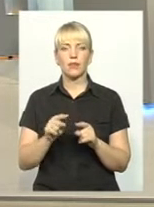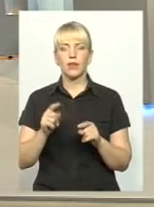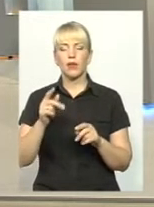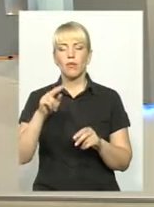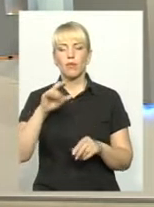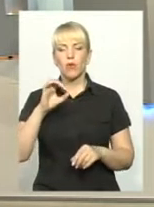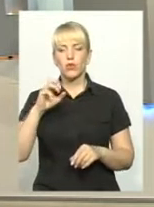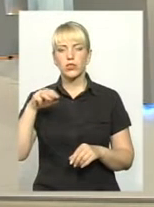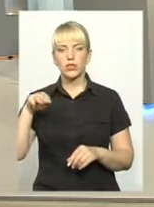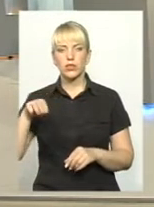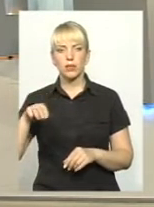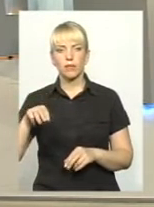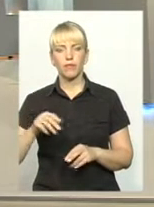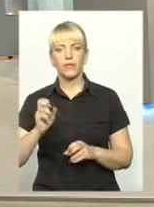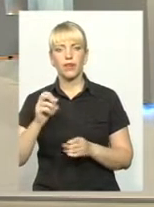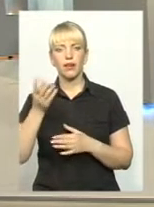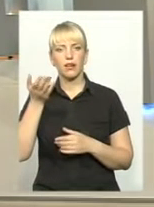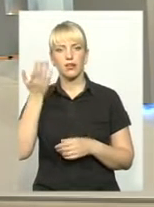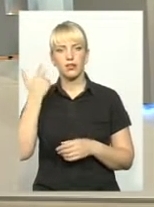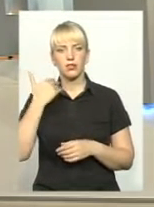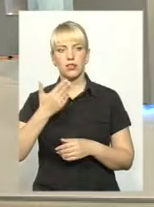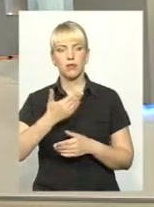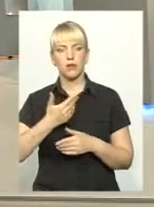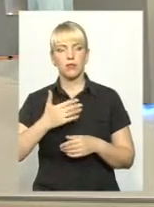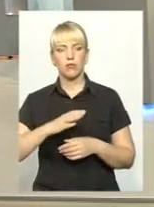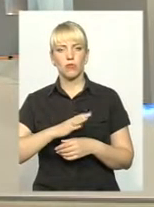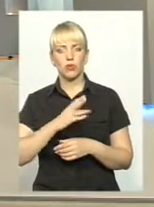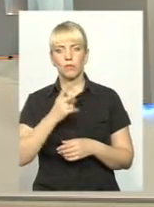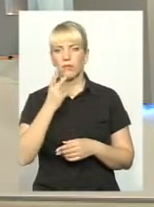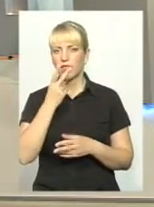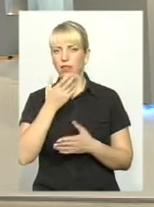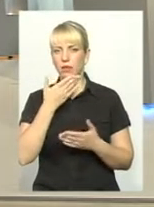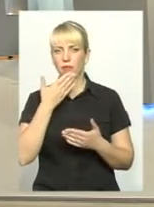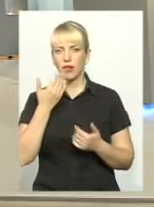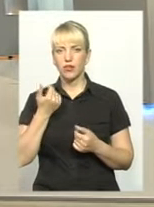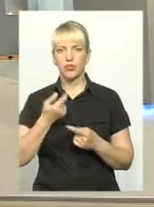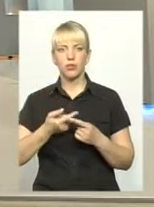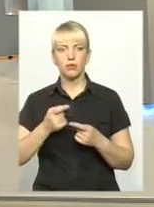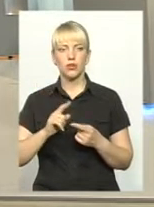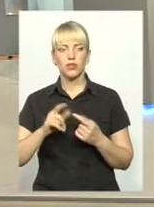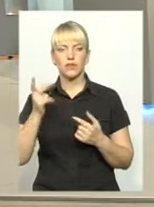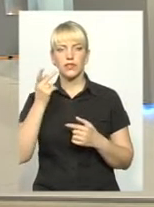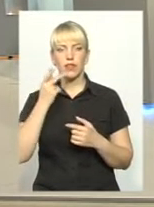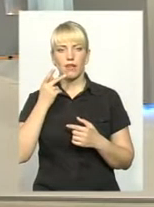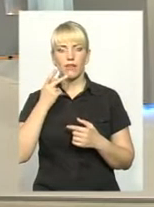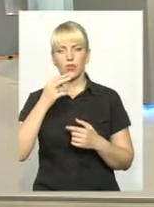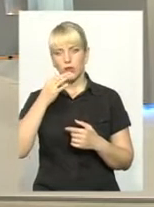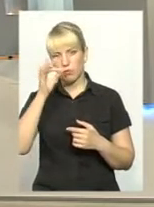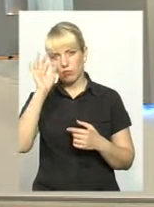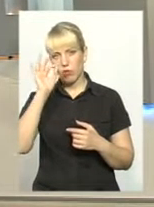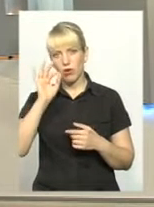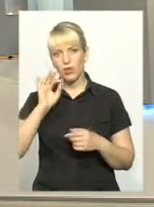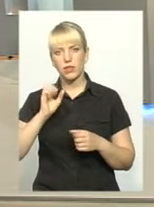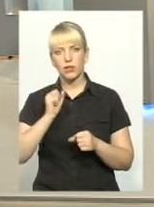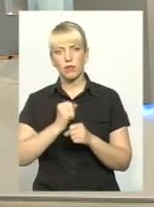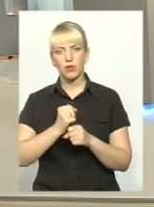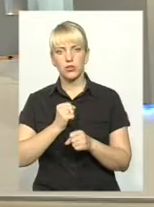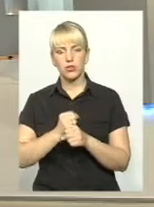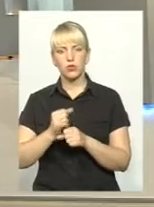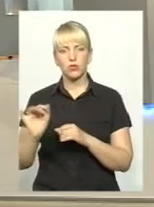постів, як колись було, ми не бачимо. Завжди працівники поліції працюють в динамічному